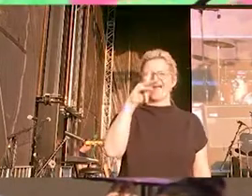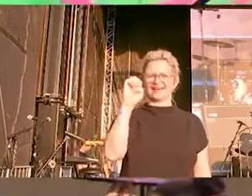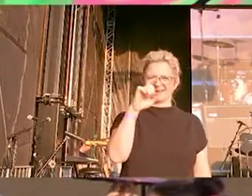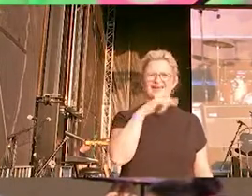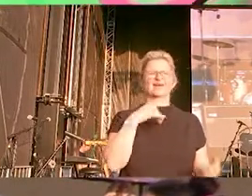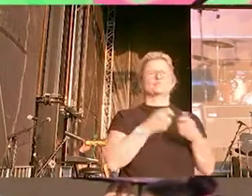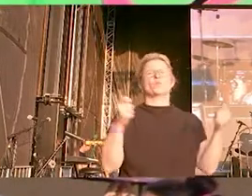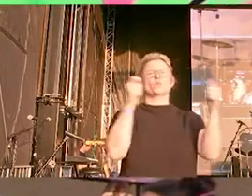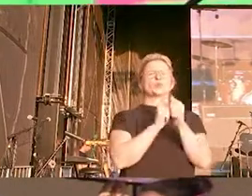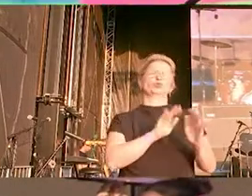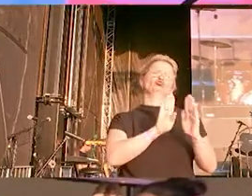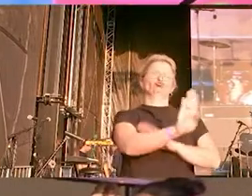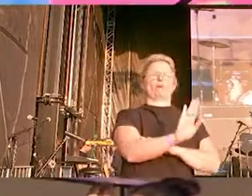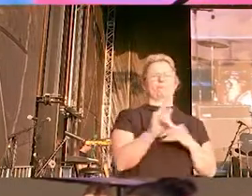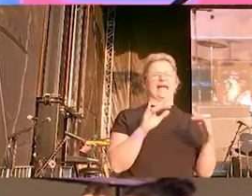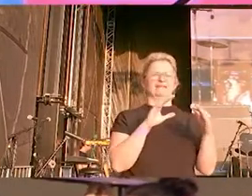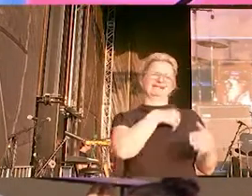Bündnis Stoppen aus Dresden.